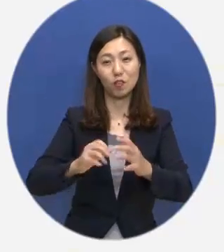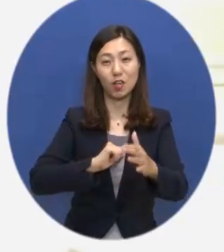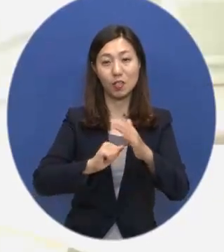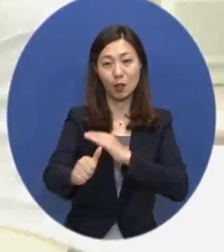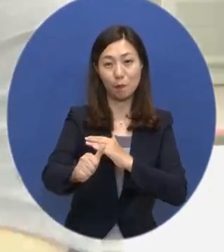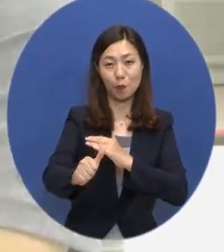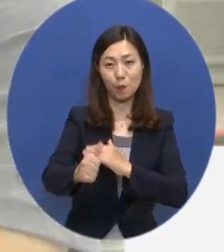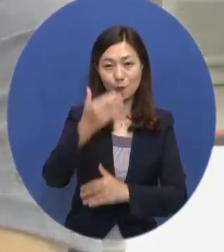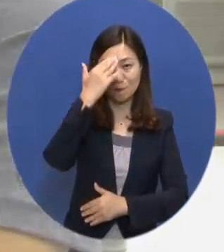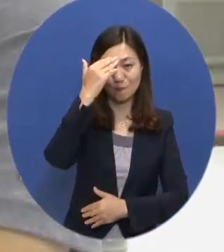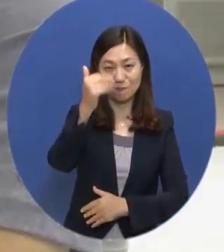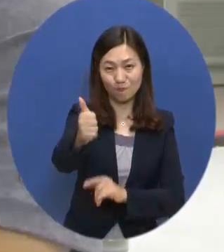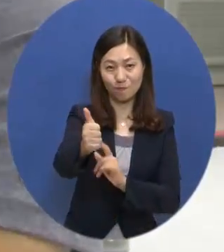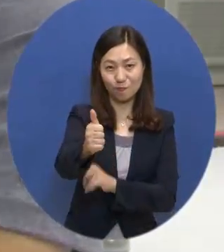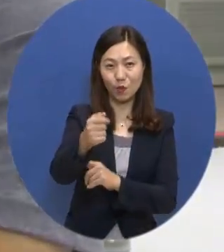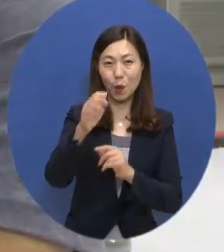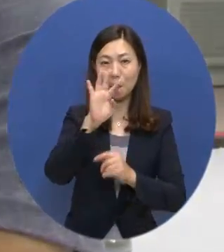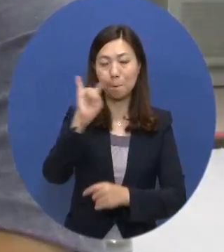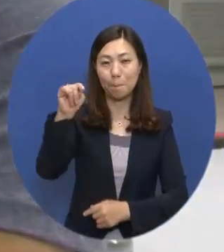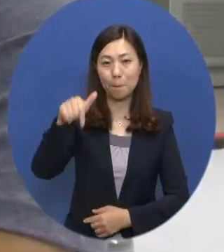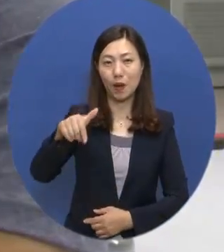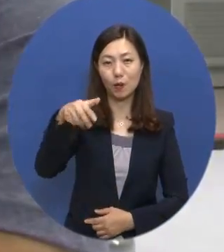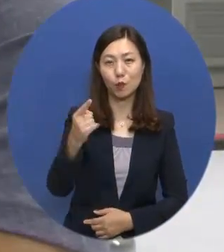주장 백종철 감독.